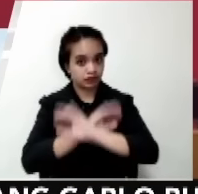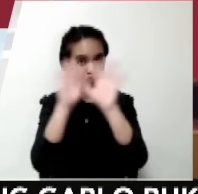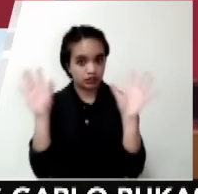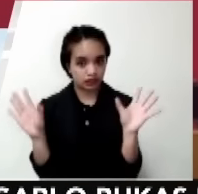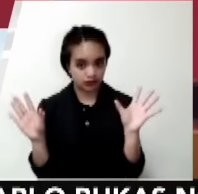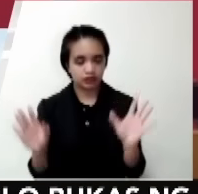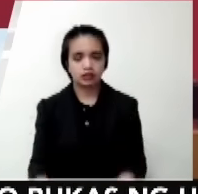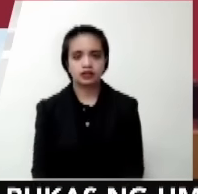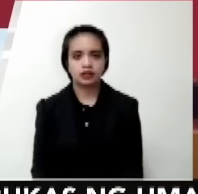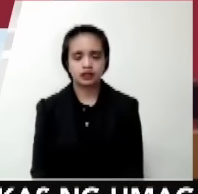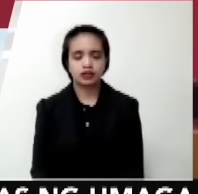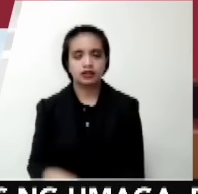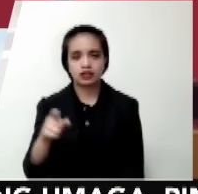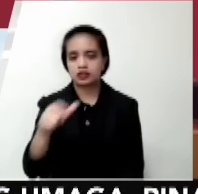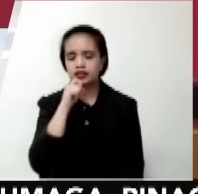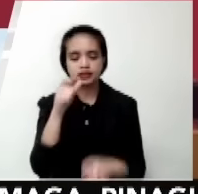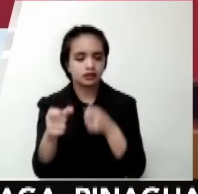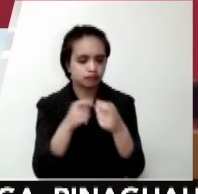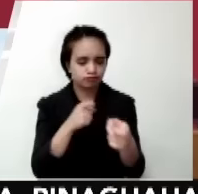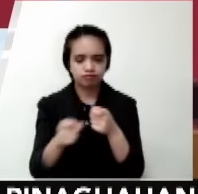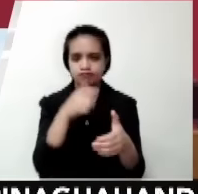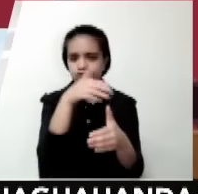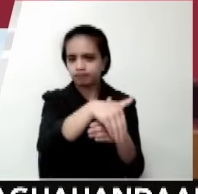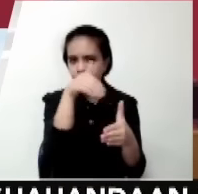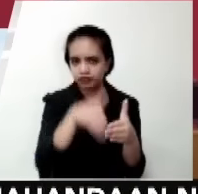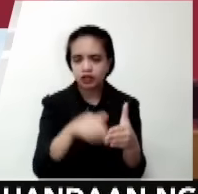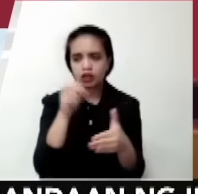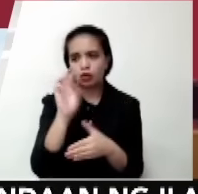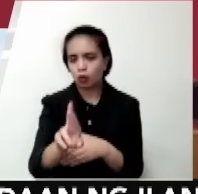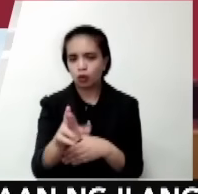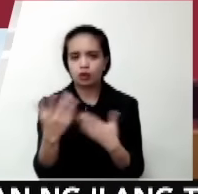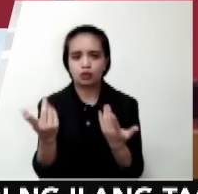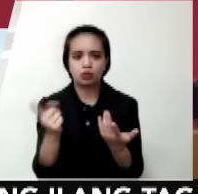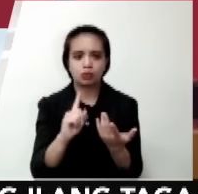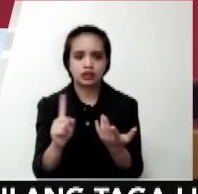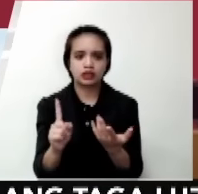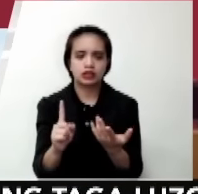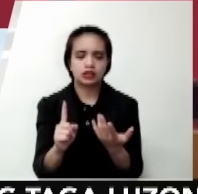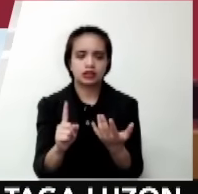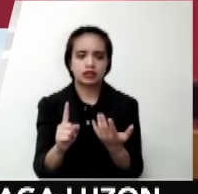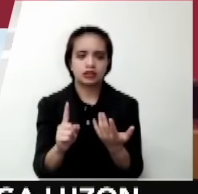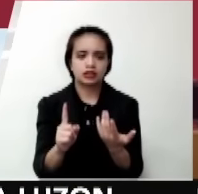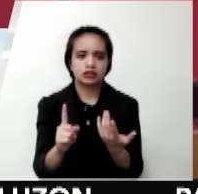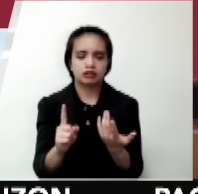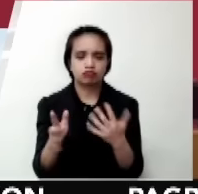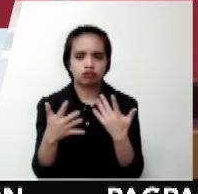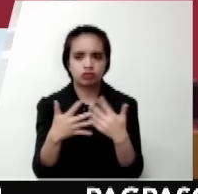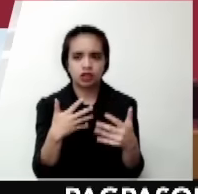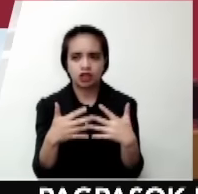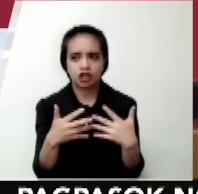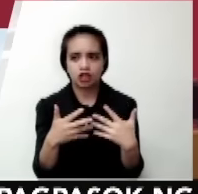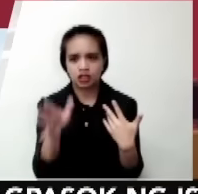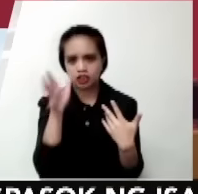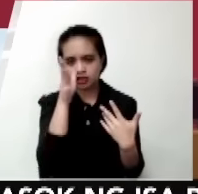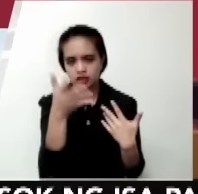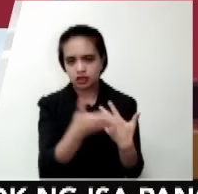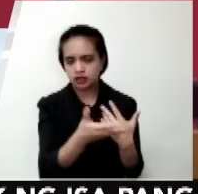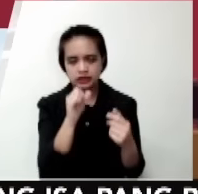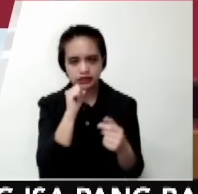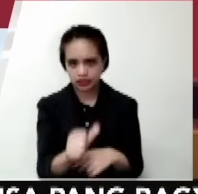not tolerate hypocrisy, nor will it stand idle in the face of such blatant disregard of